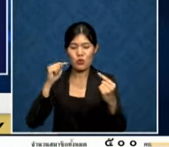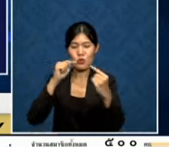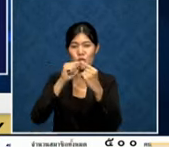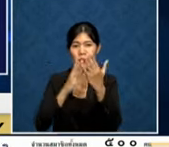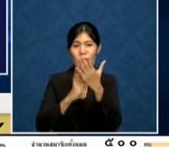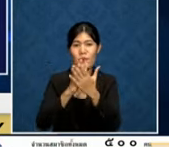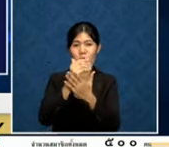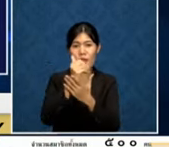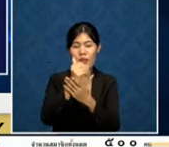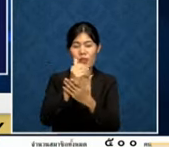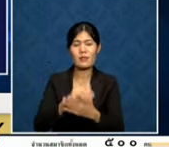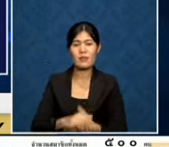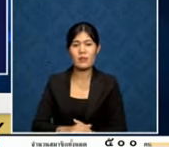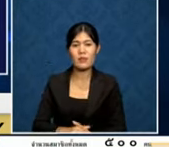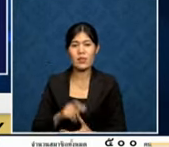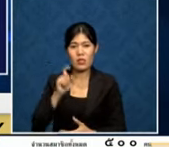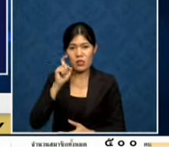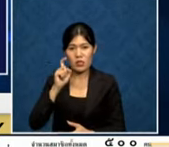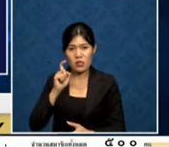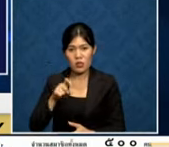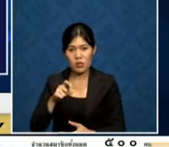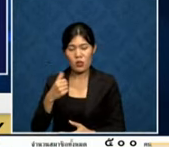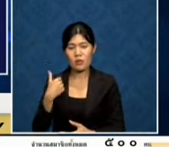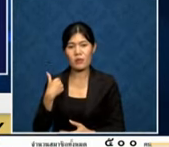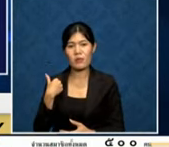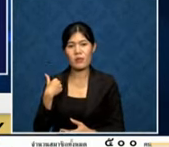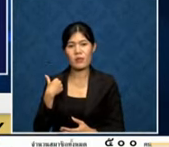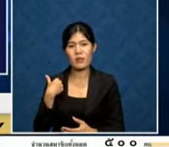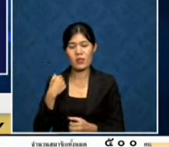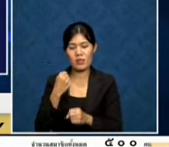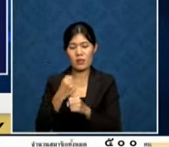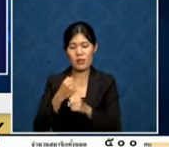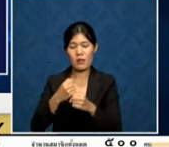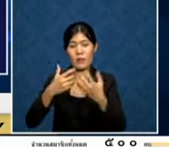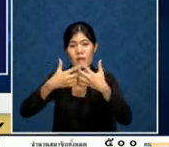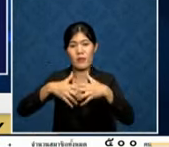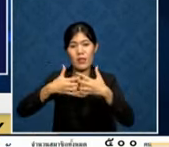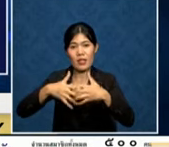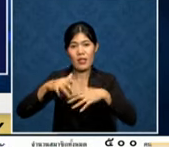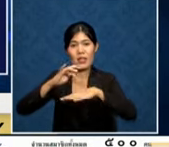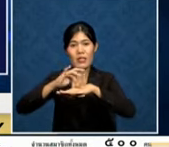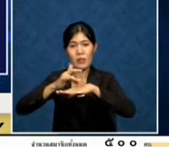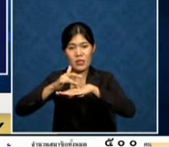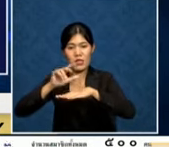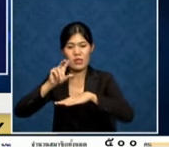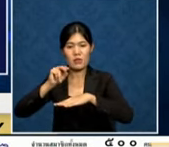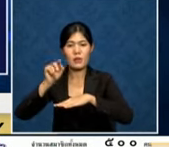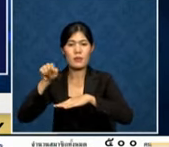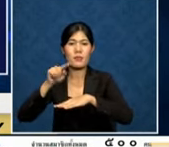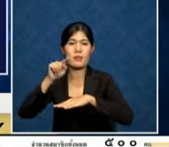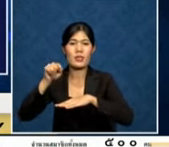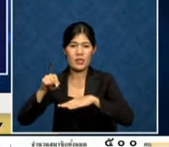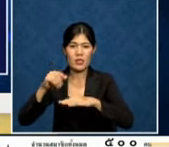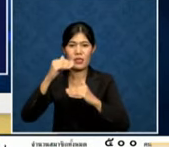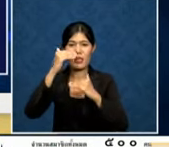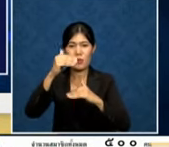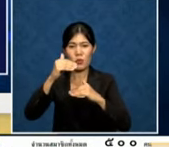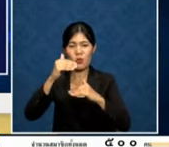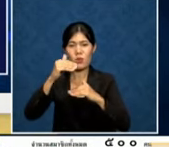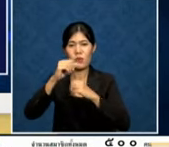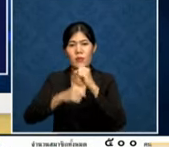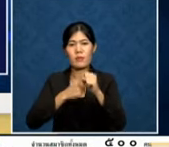งานจาก AGครับระบุว่าจะต้องมีสัดส่วนจากพลังงานสะอาดอยู่ที่ 30%ภายในปี 2030